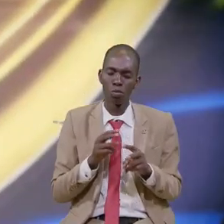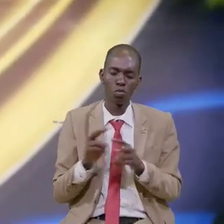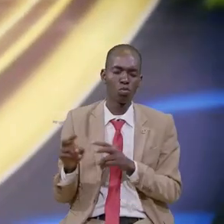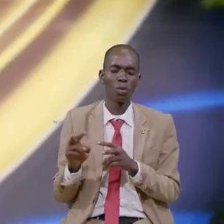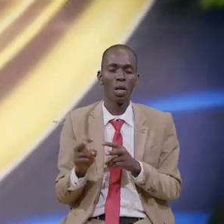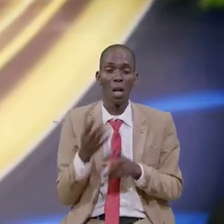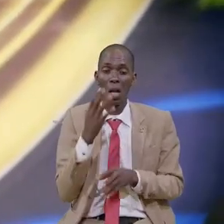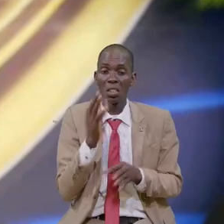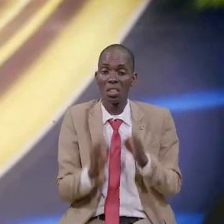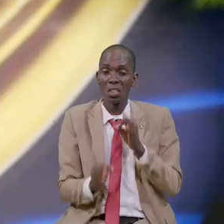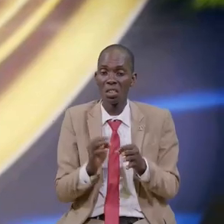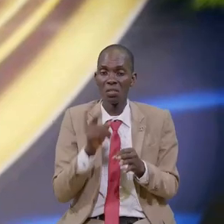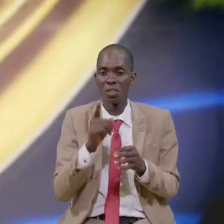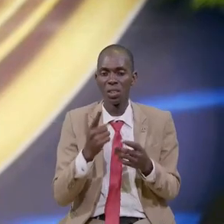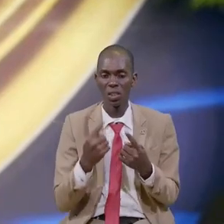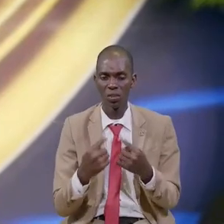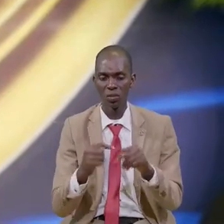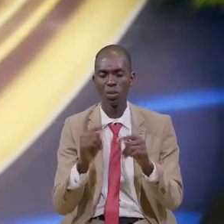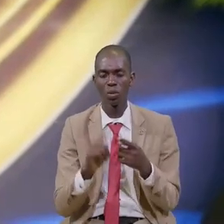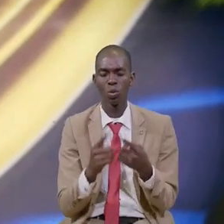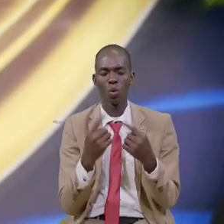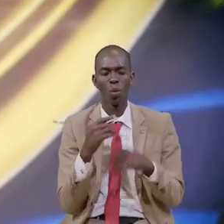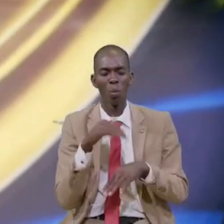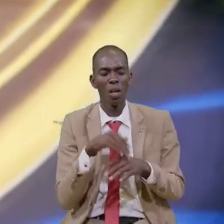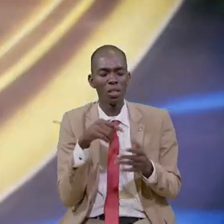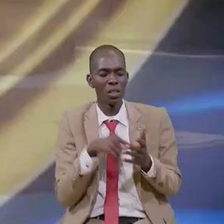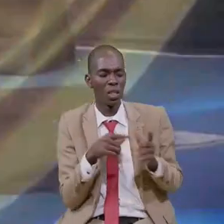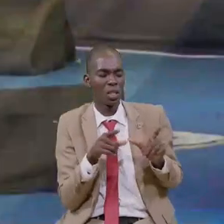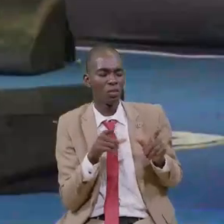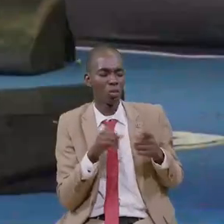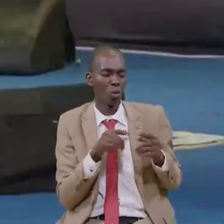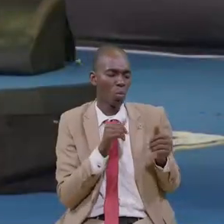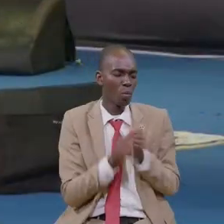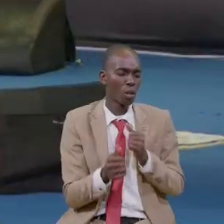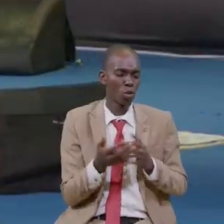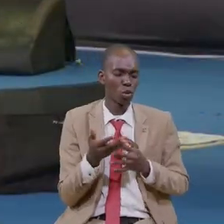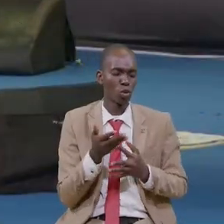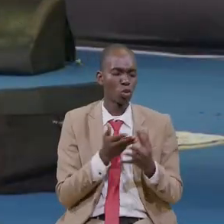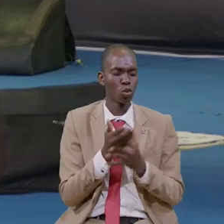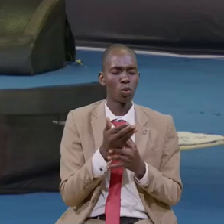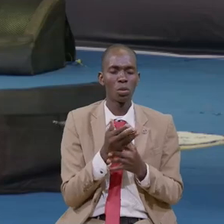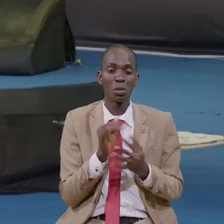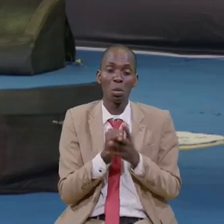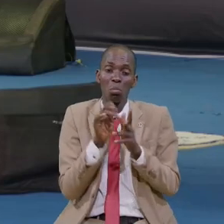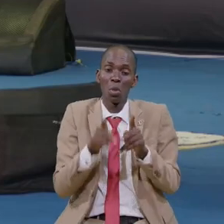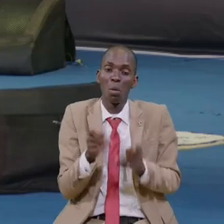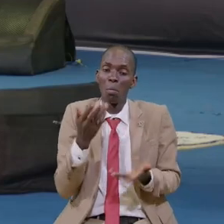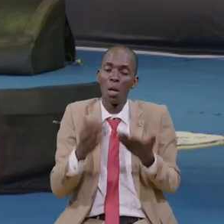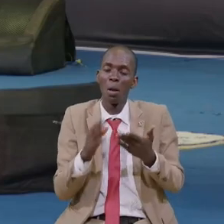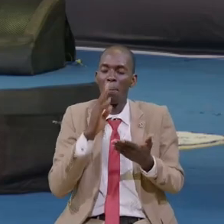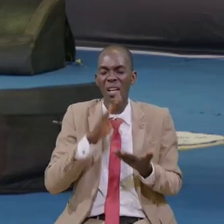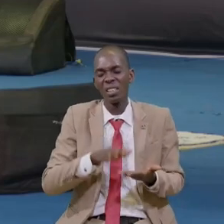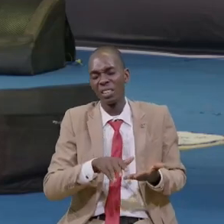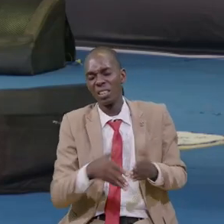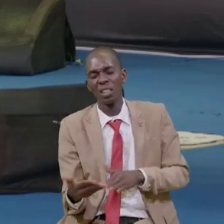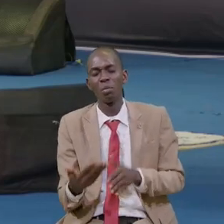de venir à ce niveau-là et traverser, il peut être mort avant d'atteindre l'autre